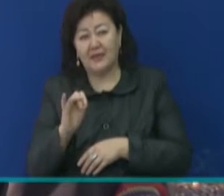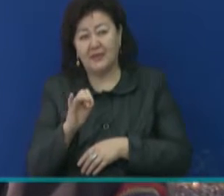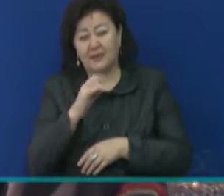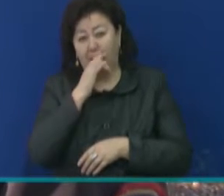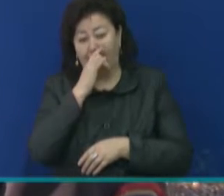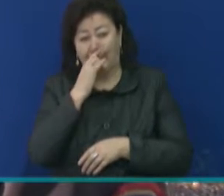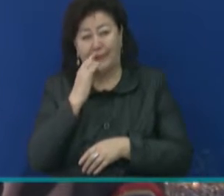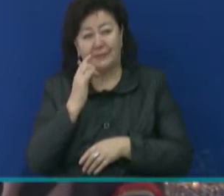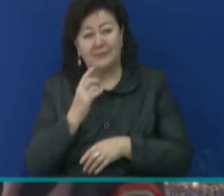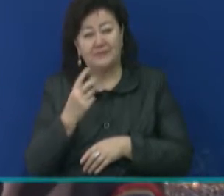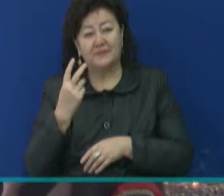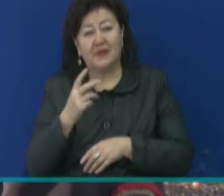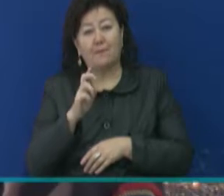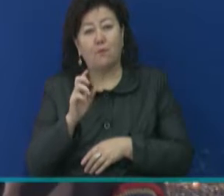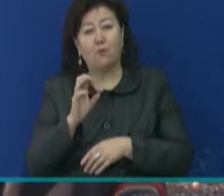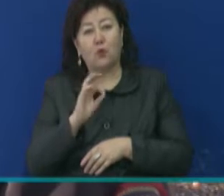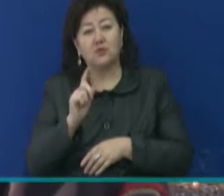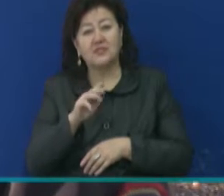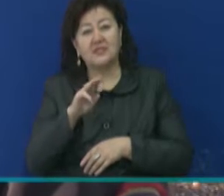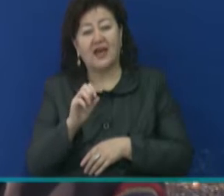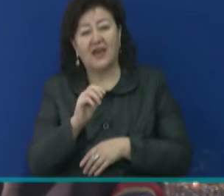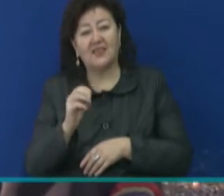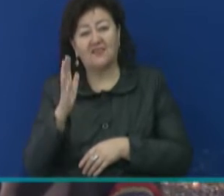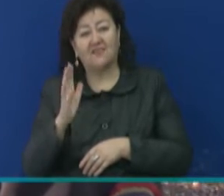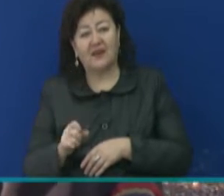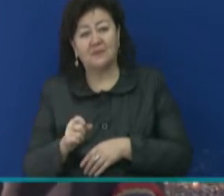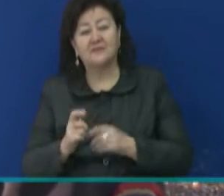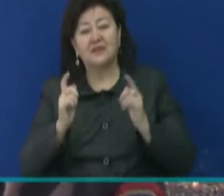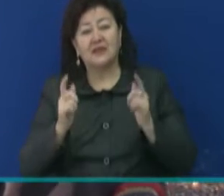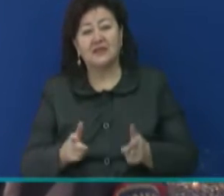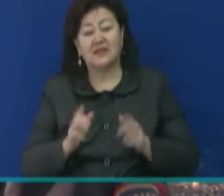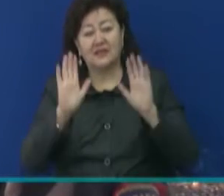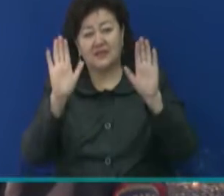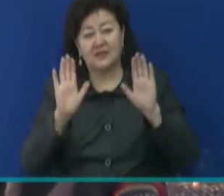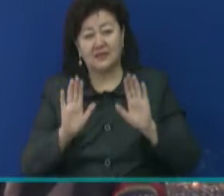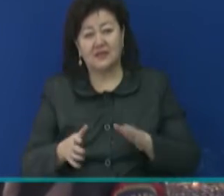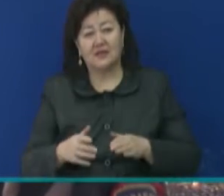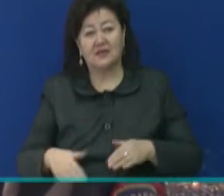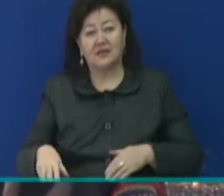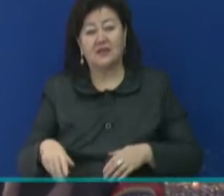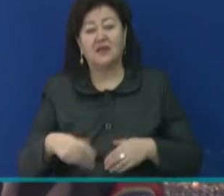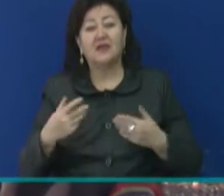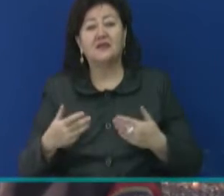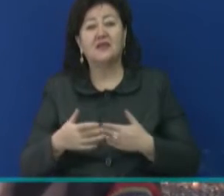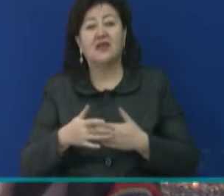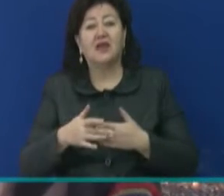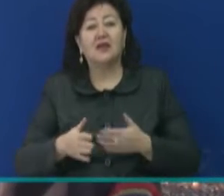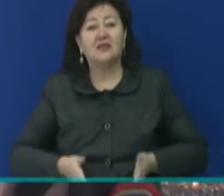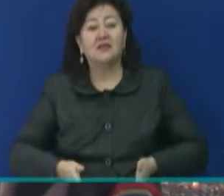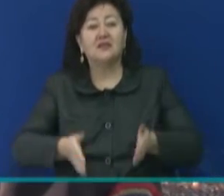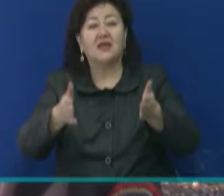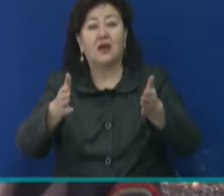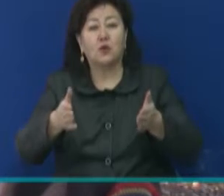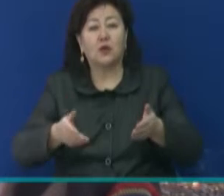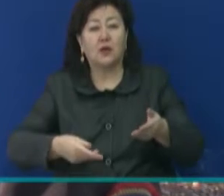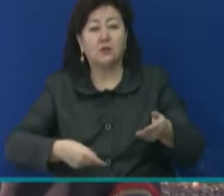участка работает и улица гостаева два участка Согласно государству стандарту республик Казахстан на участках дорог где дорожная разметка определяющая